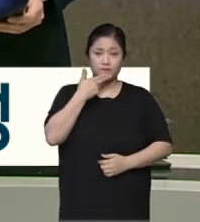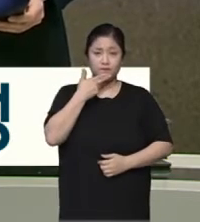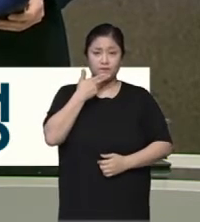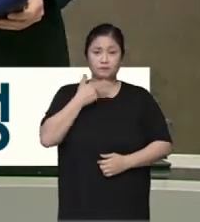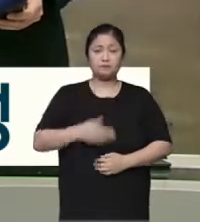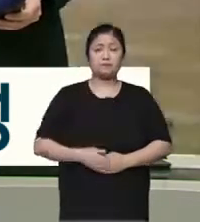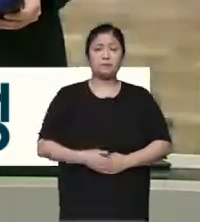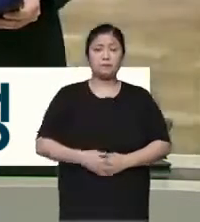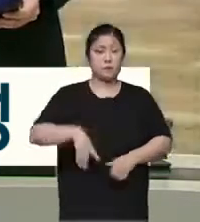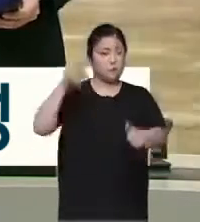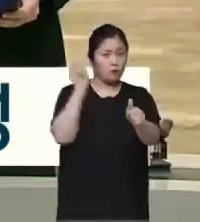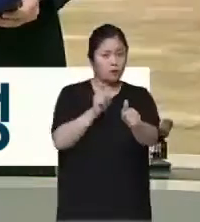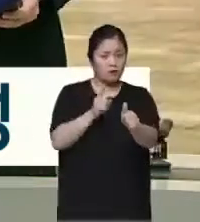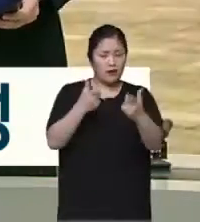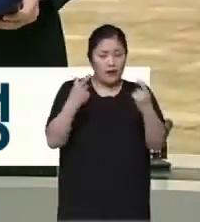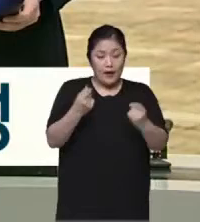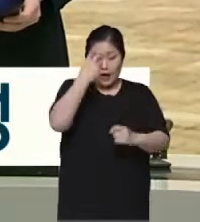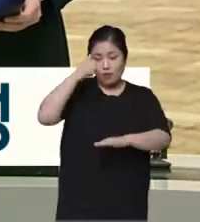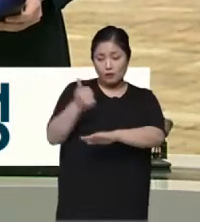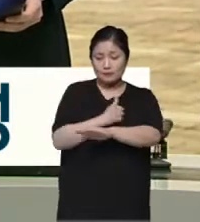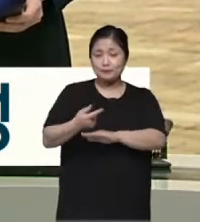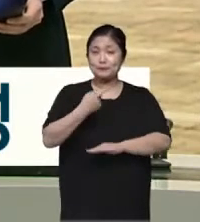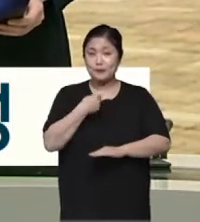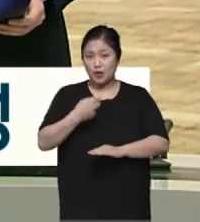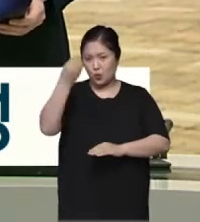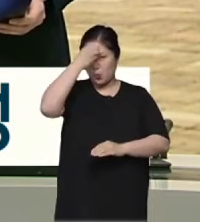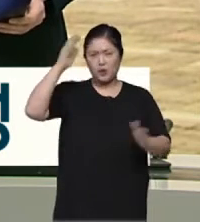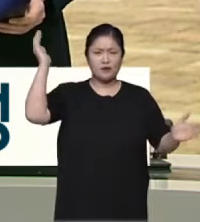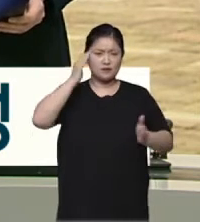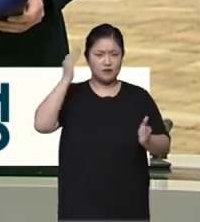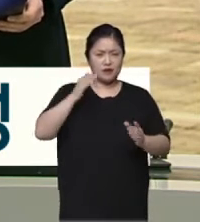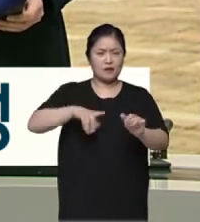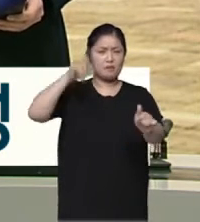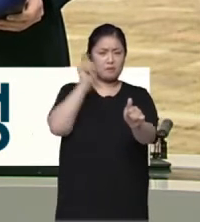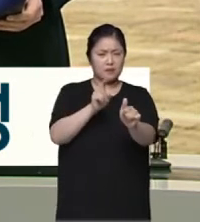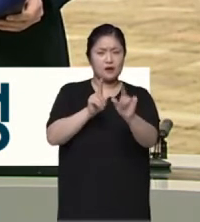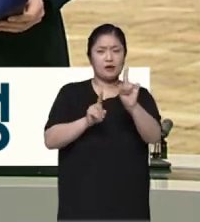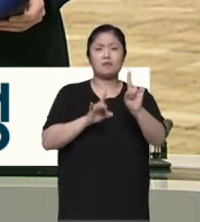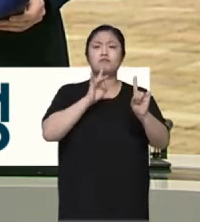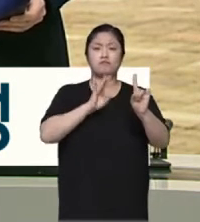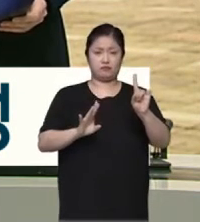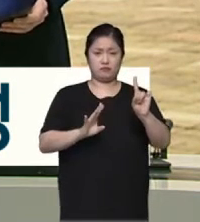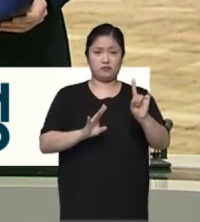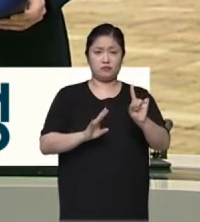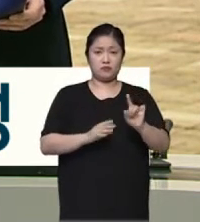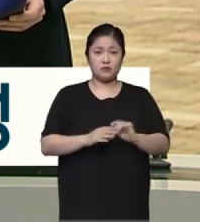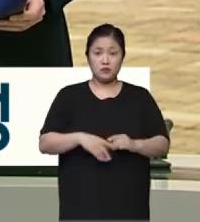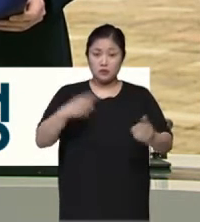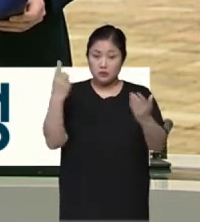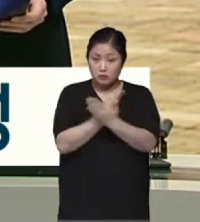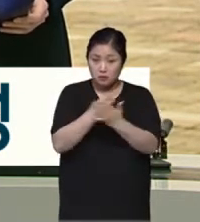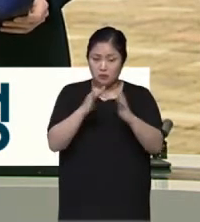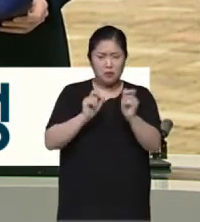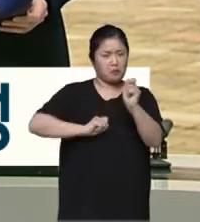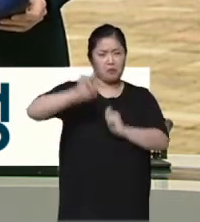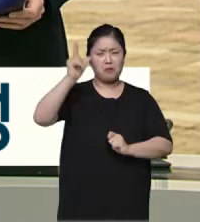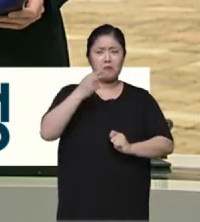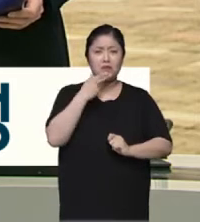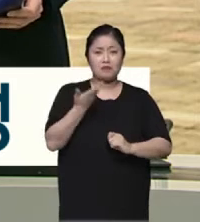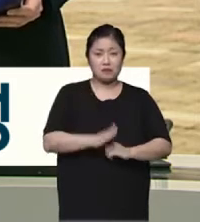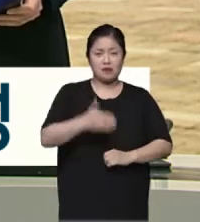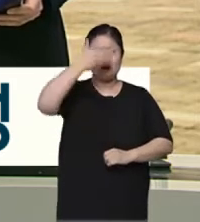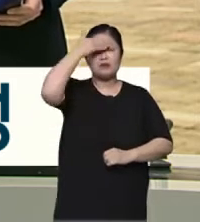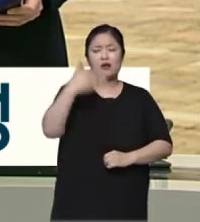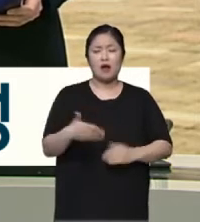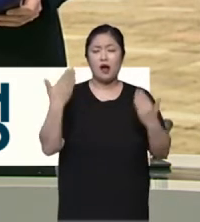있습니다. 확진자와 같은 학원을 다닌 고등학생 한 명이 확진된 것에 그쳤는데 접촉자가 거의 없어